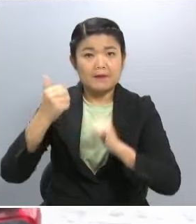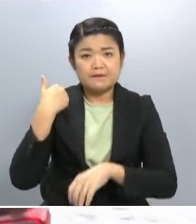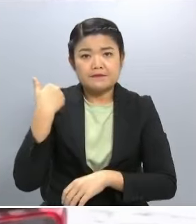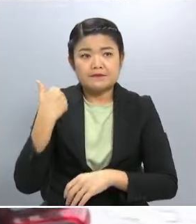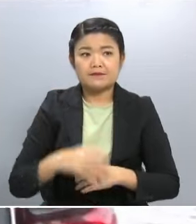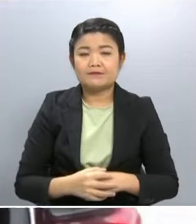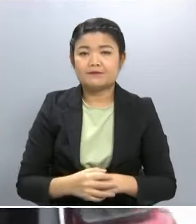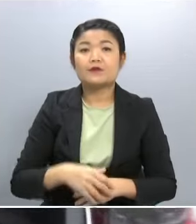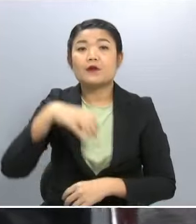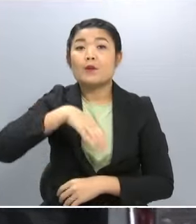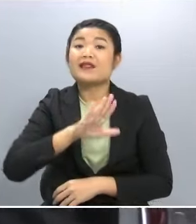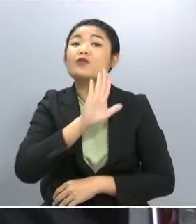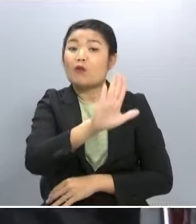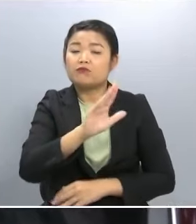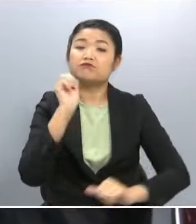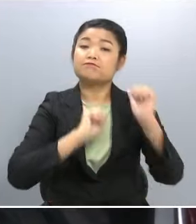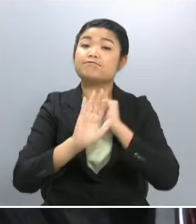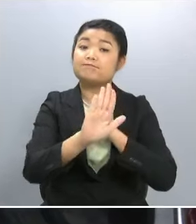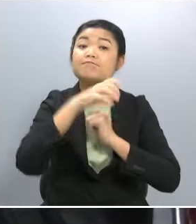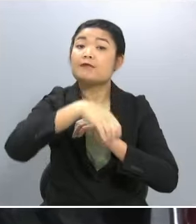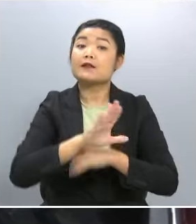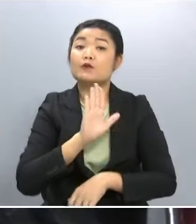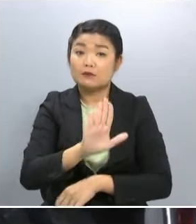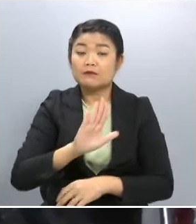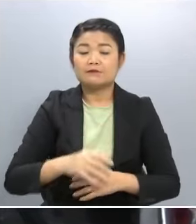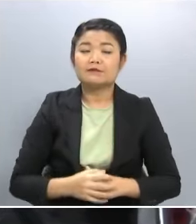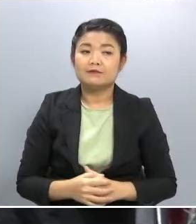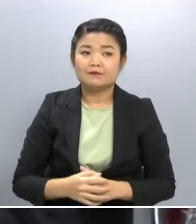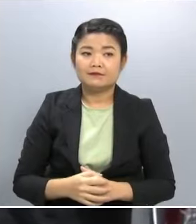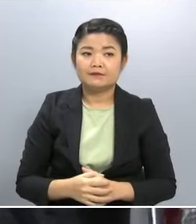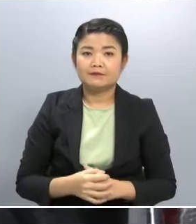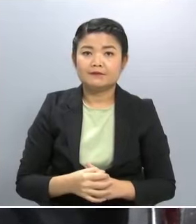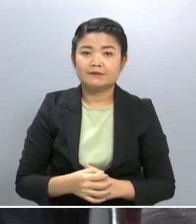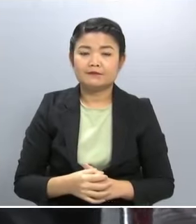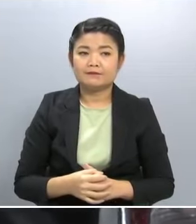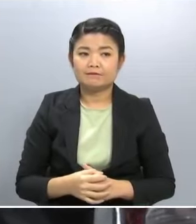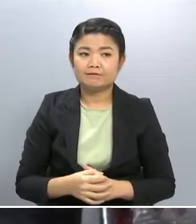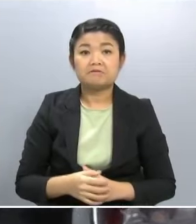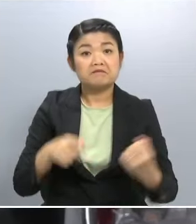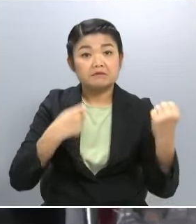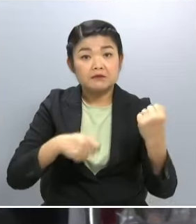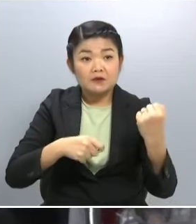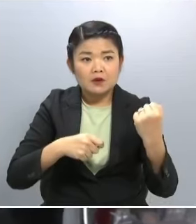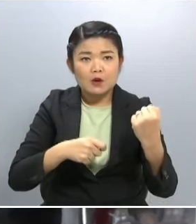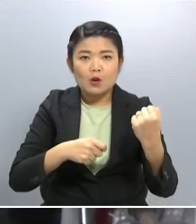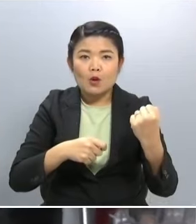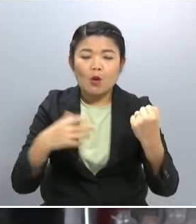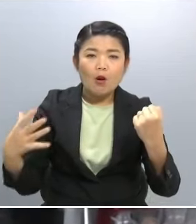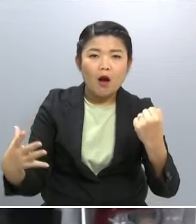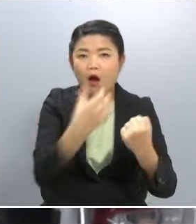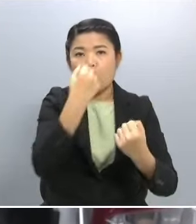บริษัทเขาค่ะเนี่ยครับคุณผู้ชมครับอืมกีตาร์นี่ยึดมาเป็น 10ตัวเลยนะ